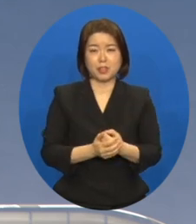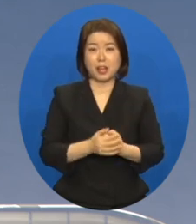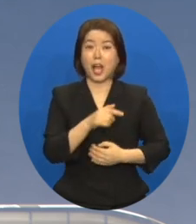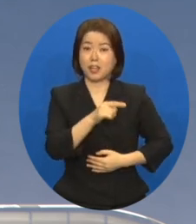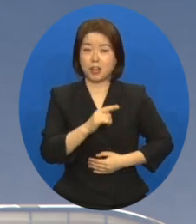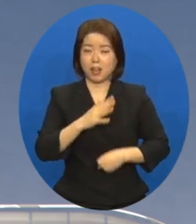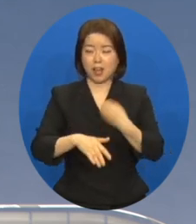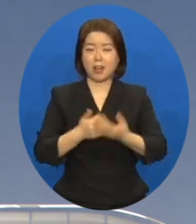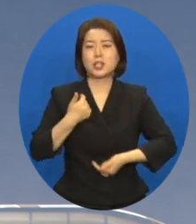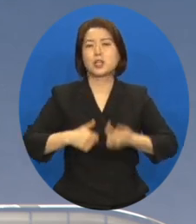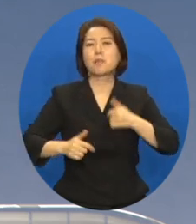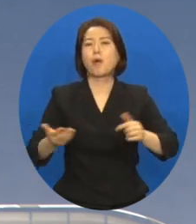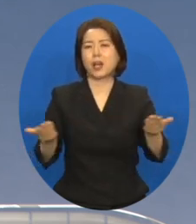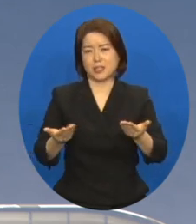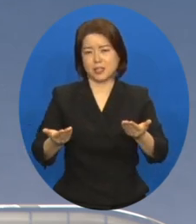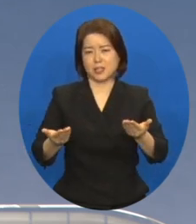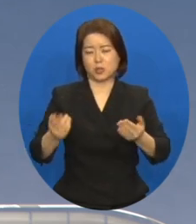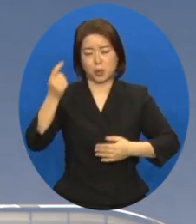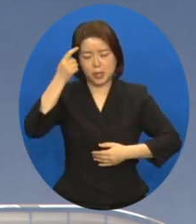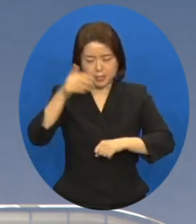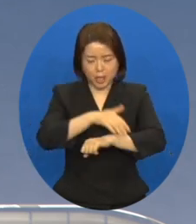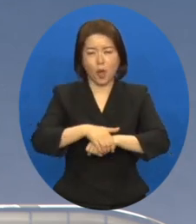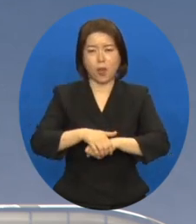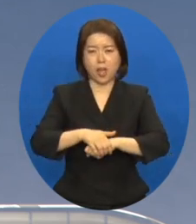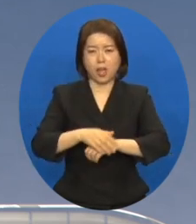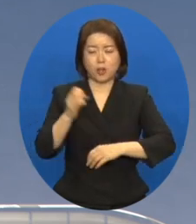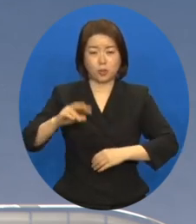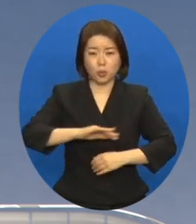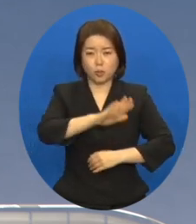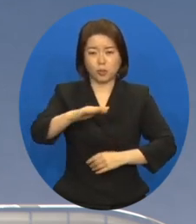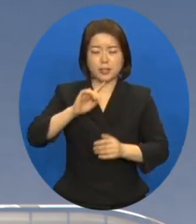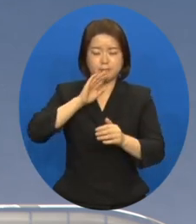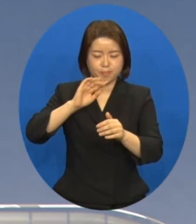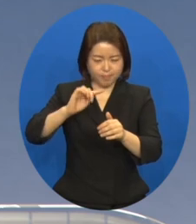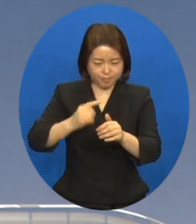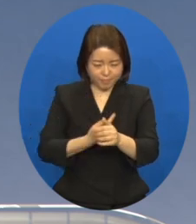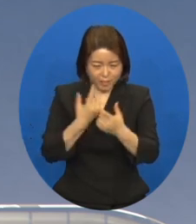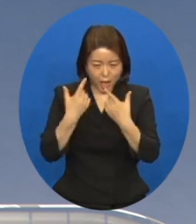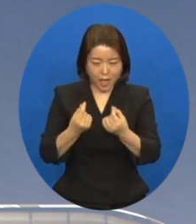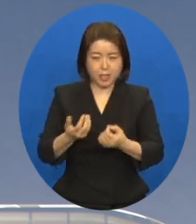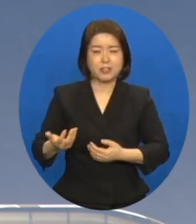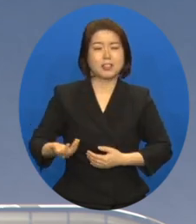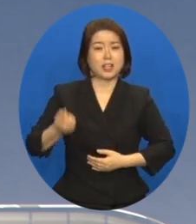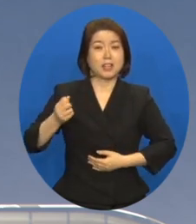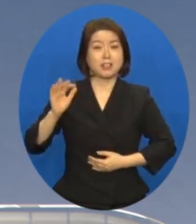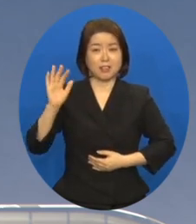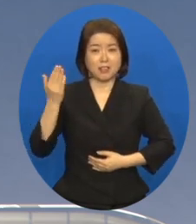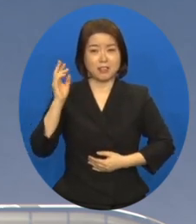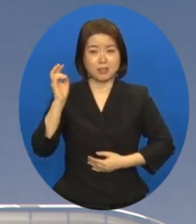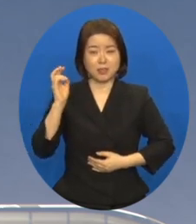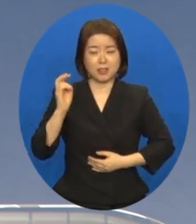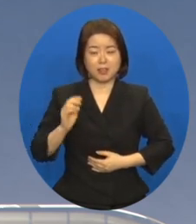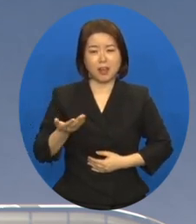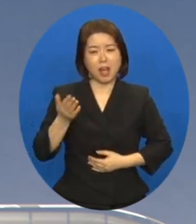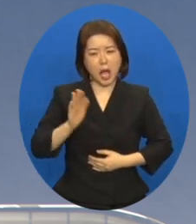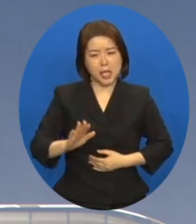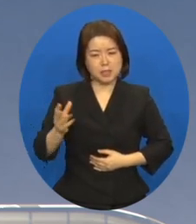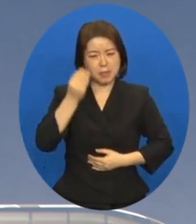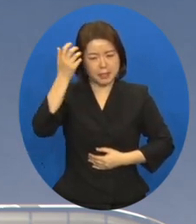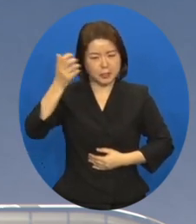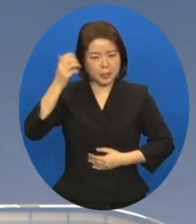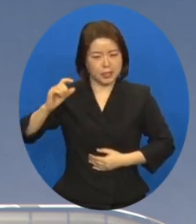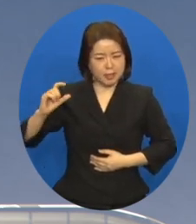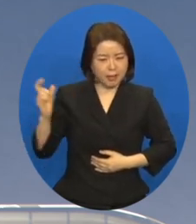기뻐하는 일이고 계획이고 당연히 우리가 누리게 되는 것들입니다. 그러나 이런 성령의 강력한